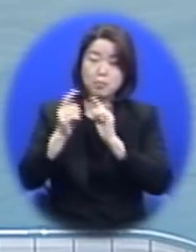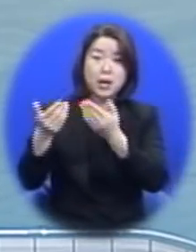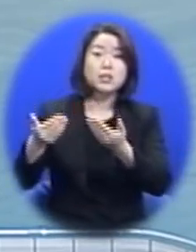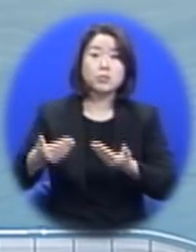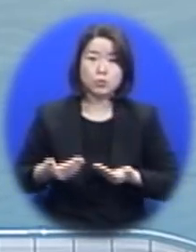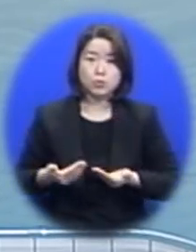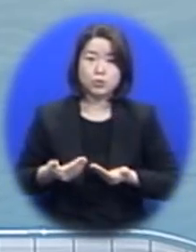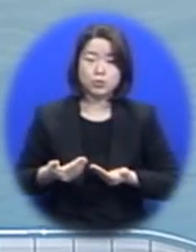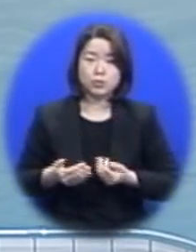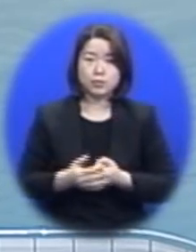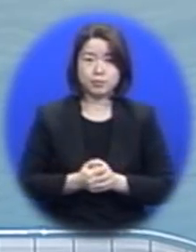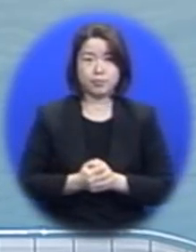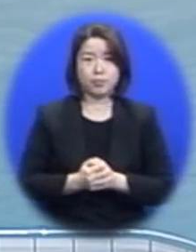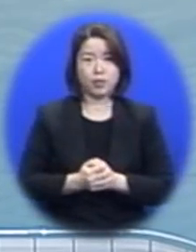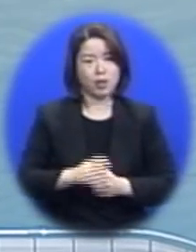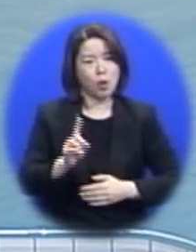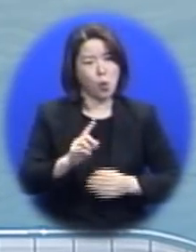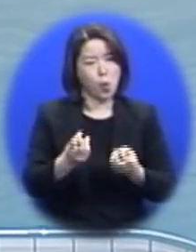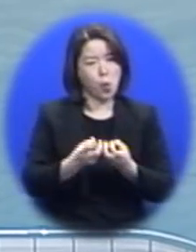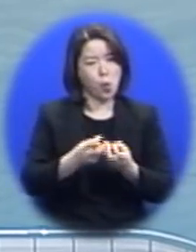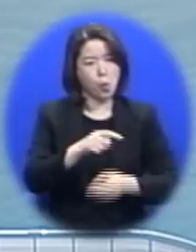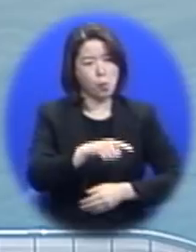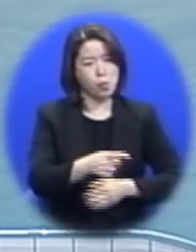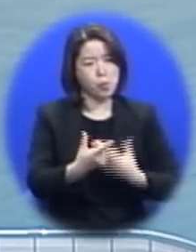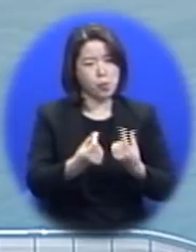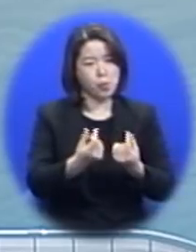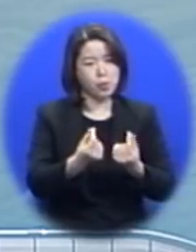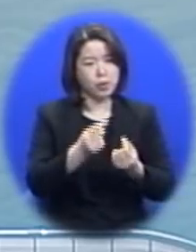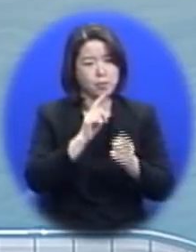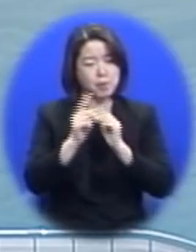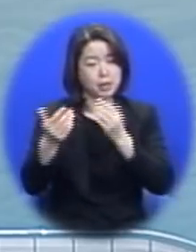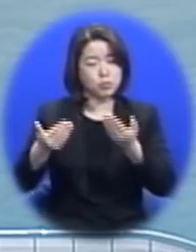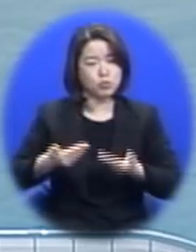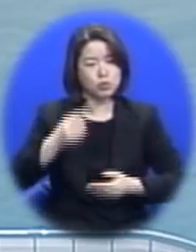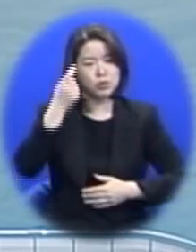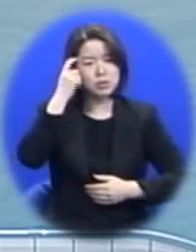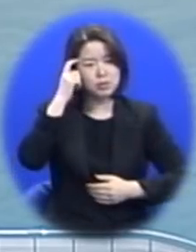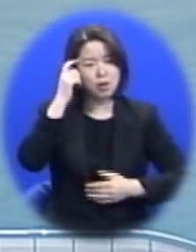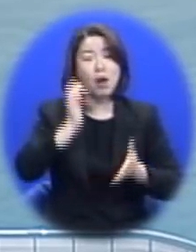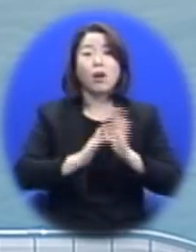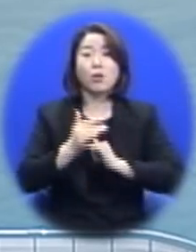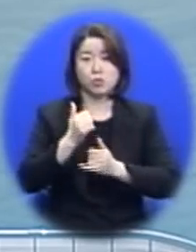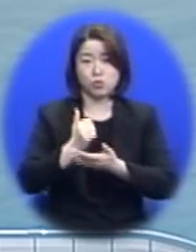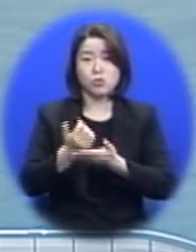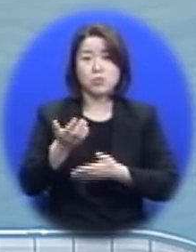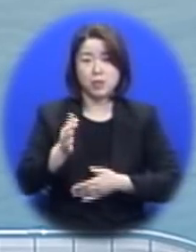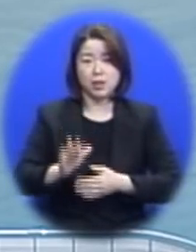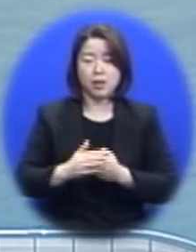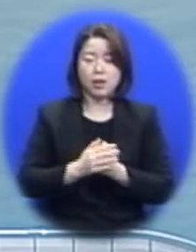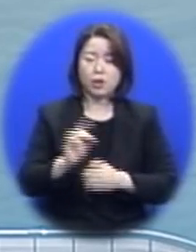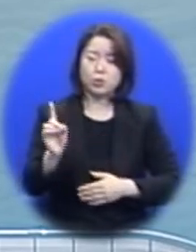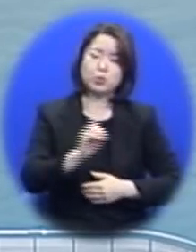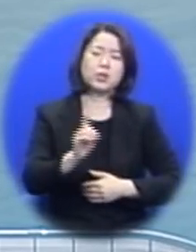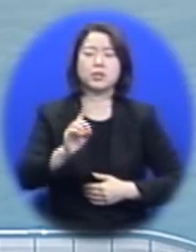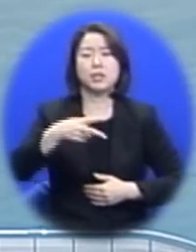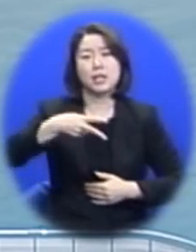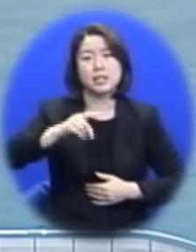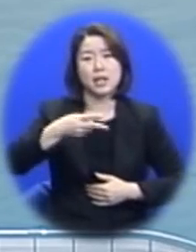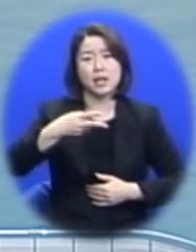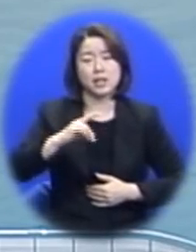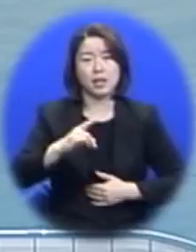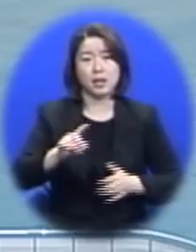것인데 어떻게 이렇게 말씀하실 수 있을까 싶어요. 예수님께서 도대체 사대교회가 얼마나